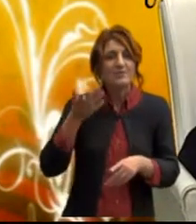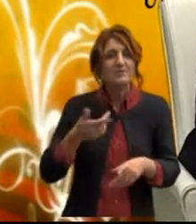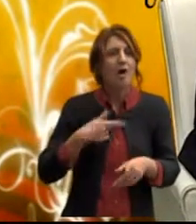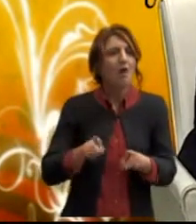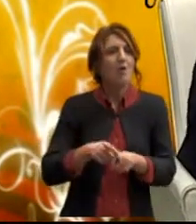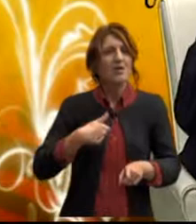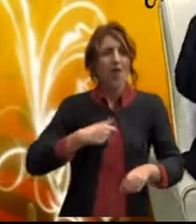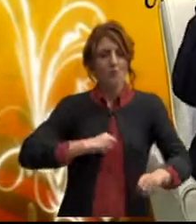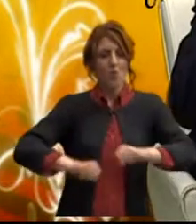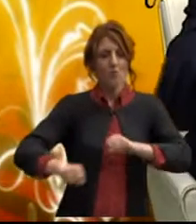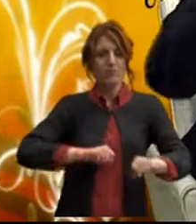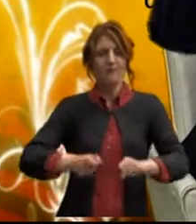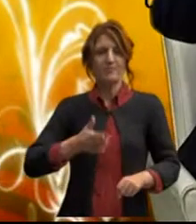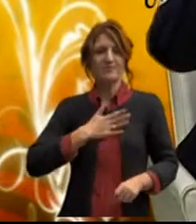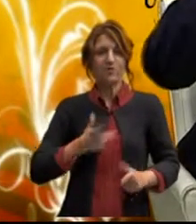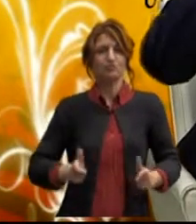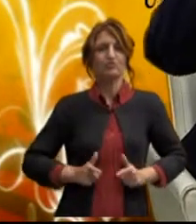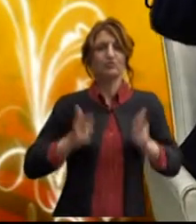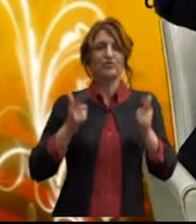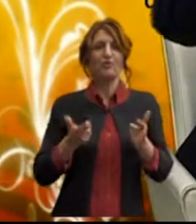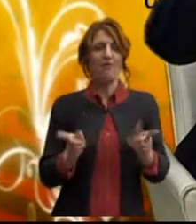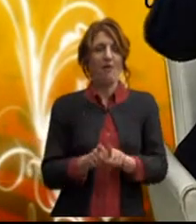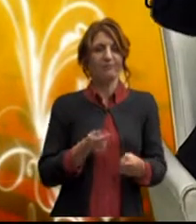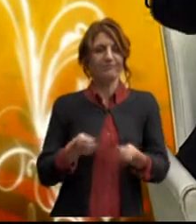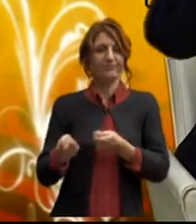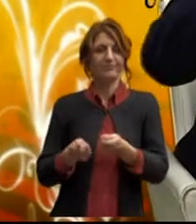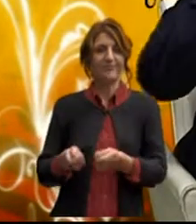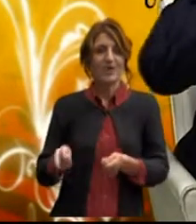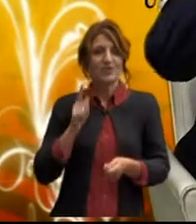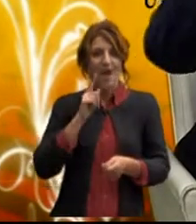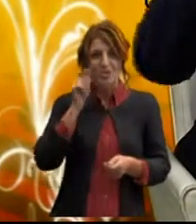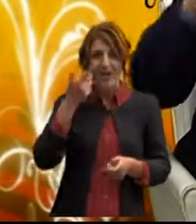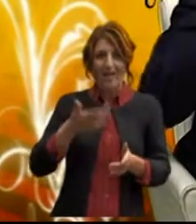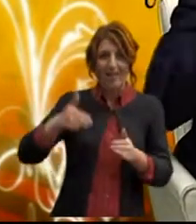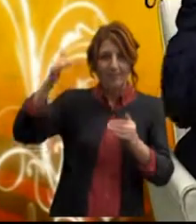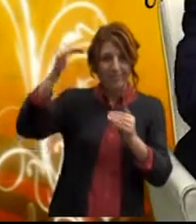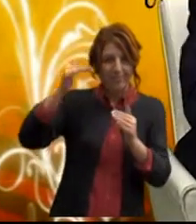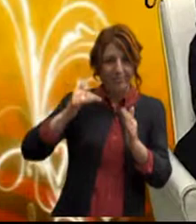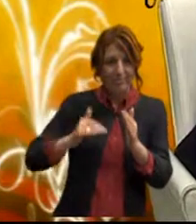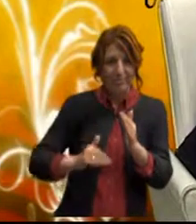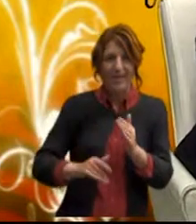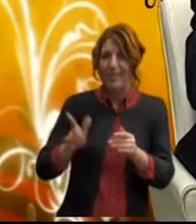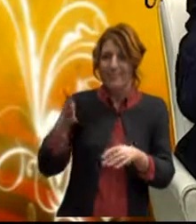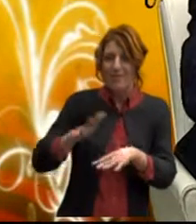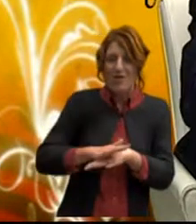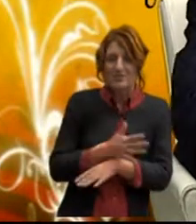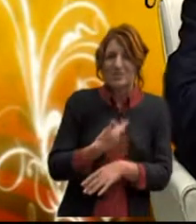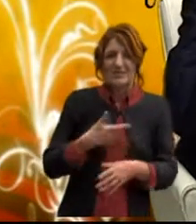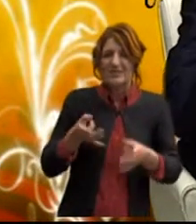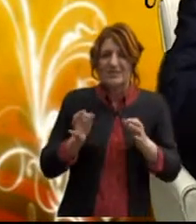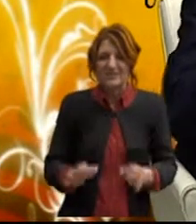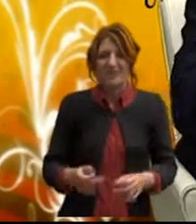upravlja svojim životom. E to je ono, znači, ljudi na društvenoj ljestvici kad padaju, kad imaju osjećaj nesigurnosti, dakle, da